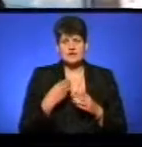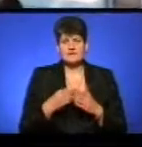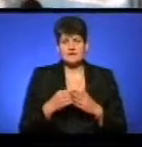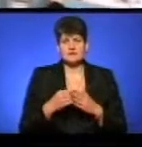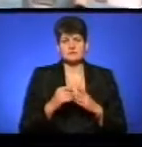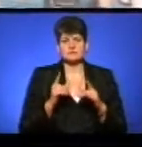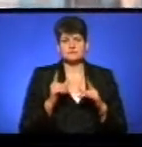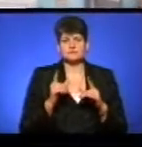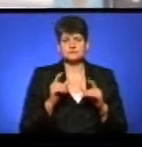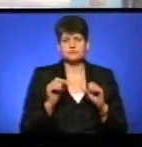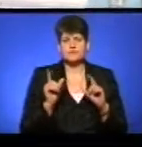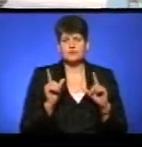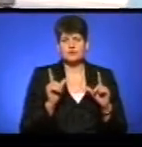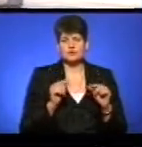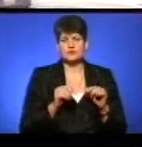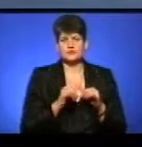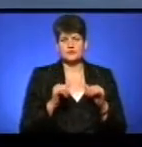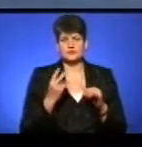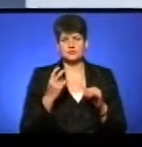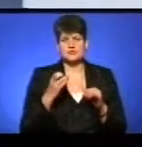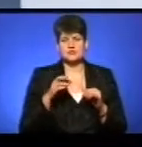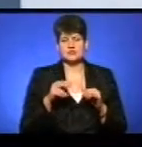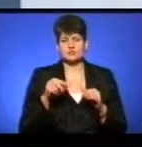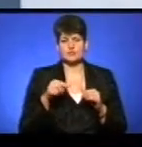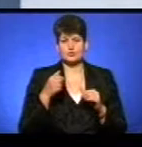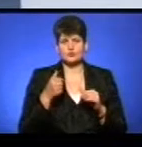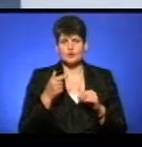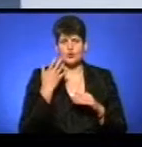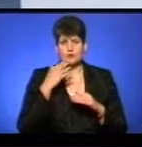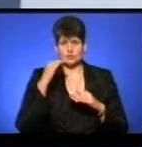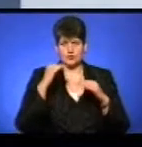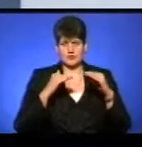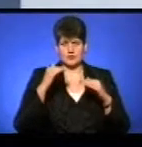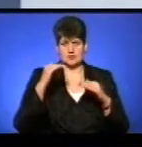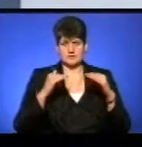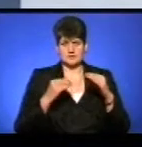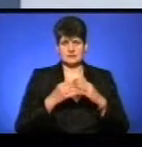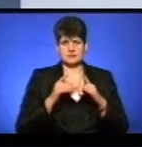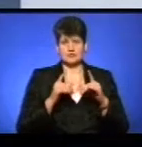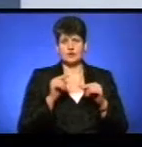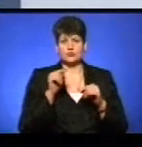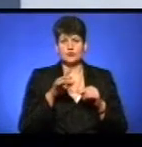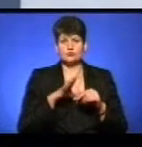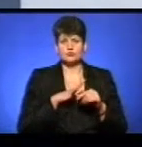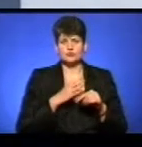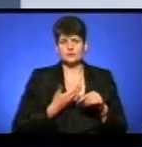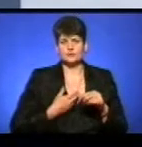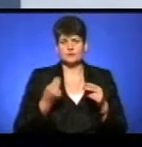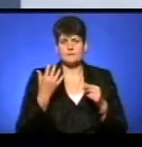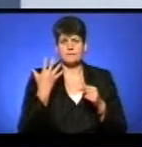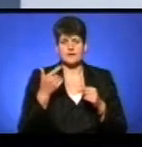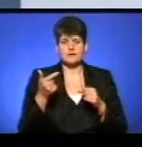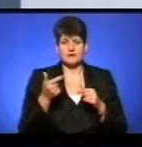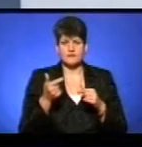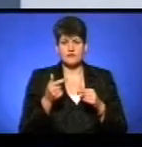транспорті Тернополя підвищили 2 січня цього року, коли міська рада ввела диференційований тариф на проїзд. Тоді він становив готівкою 5 гривень у